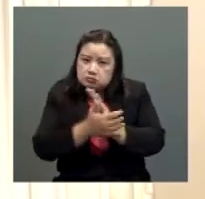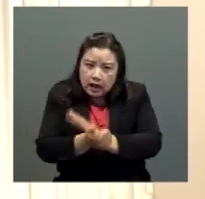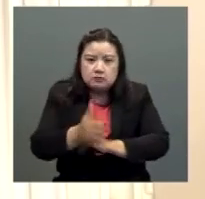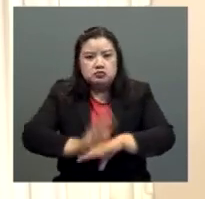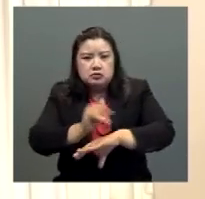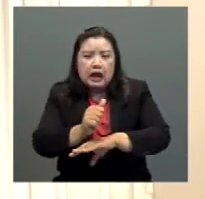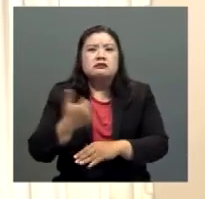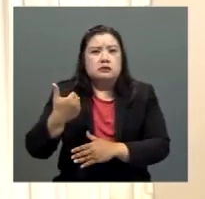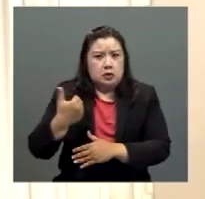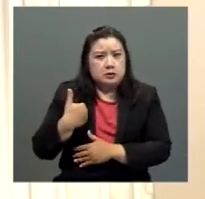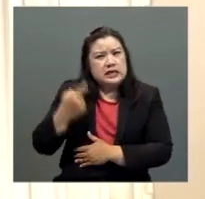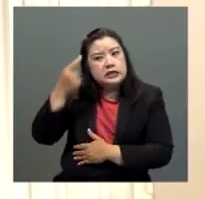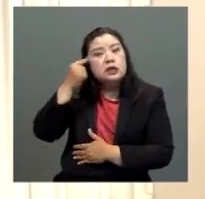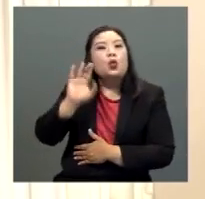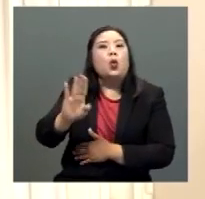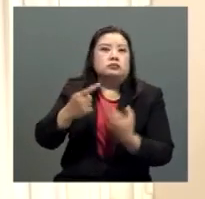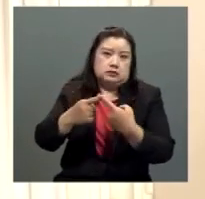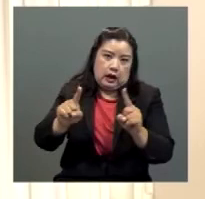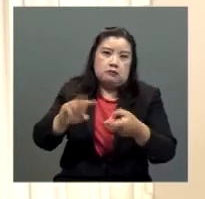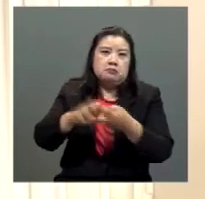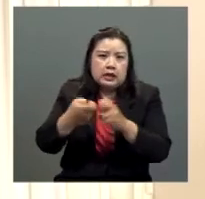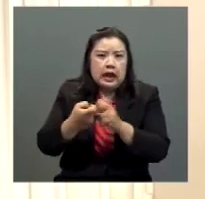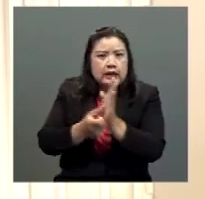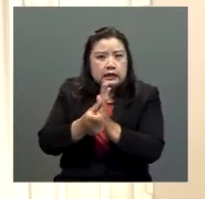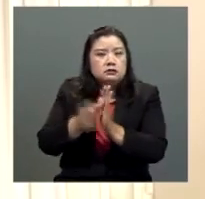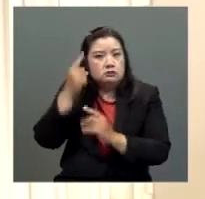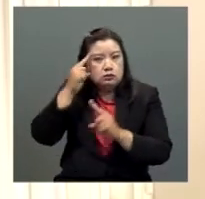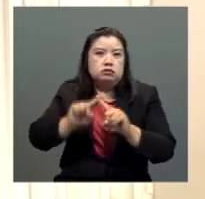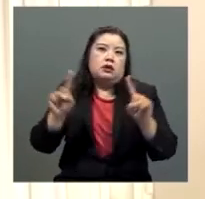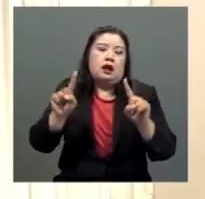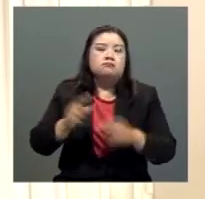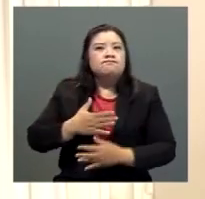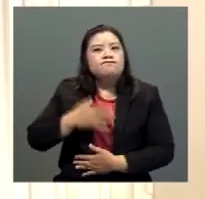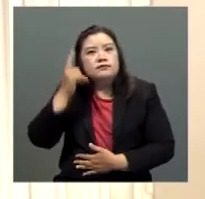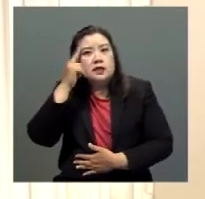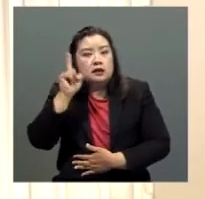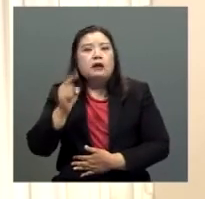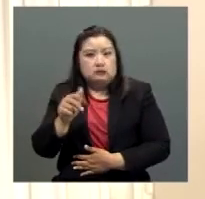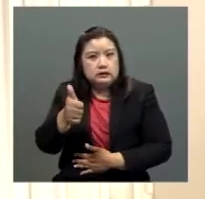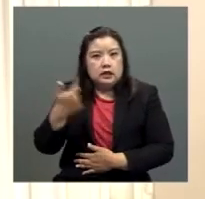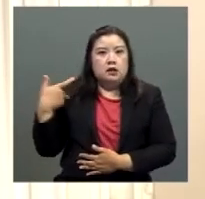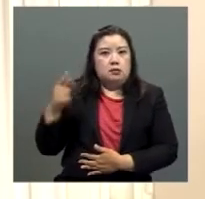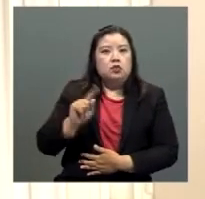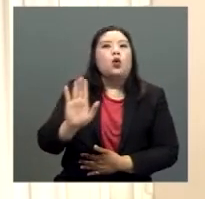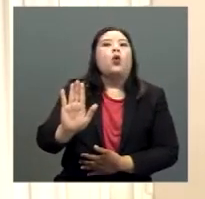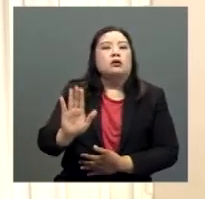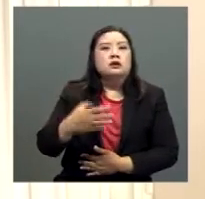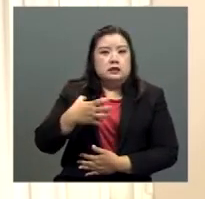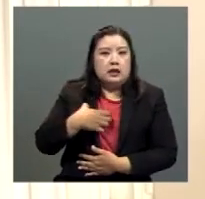เองก็ยังมีมุมมองการแก้ไขปัญหาที่แตกต่างกันออกไปผมเห็นว่าเป็นสิ่งที่เป็นประโยชน์นะครับผมอยากจะ